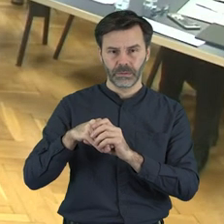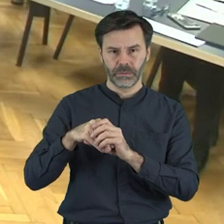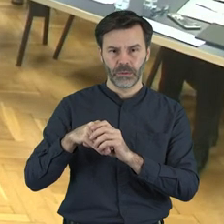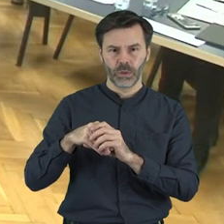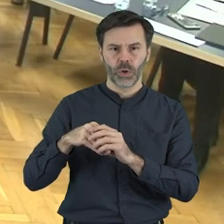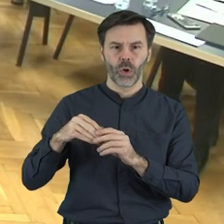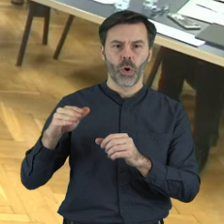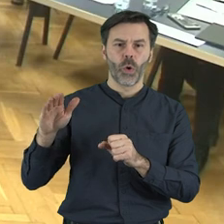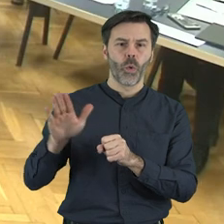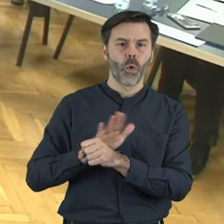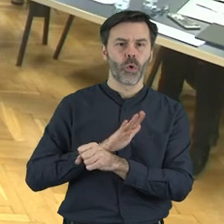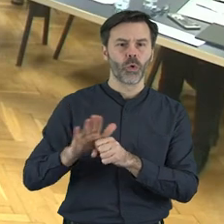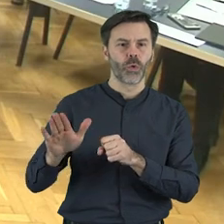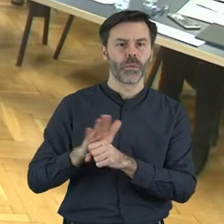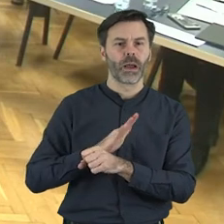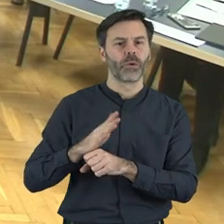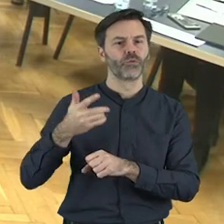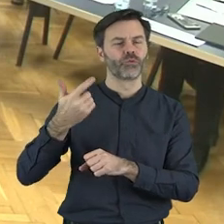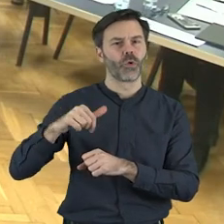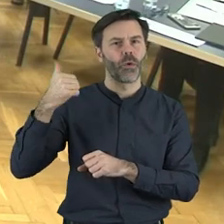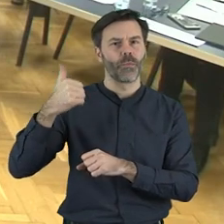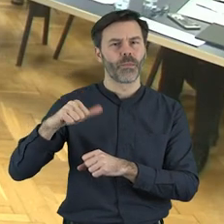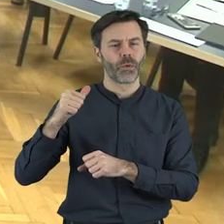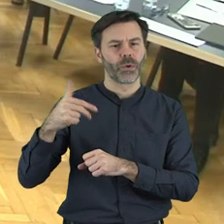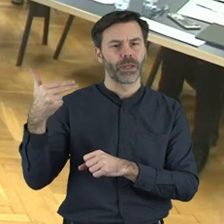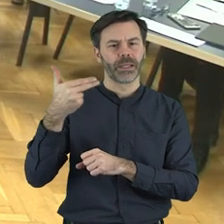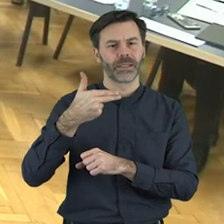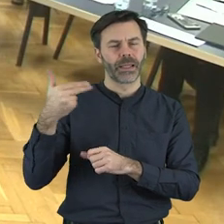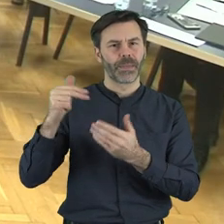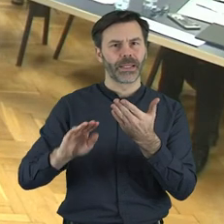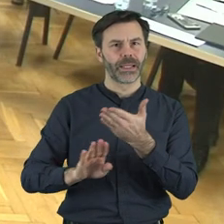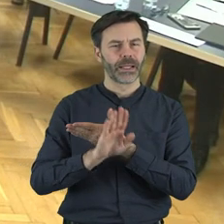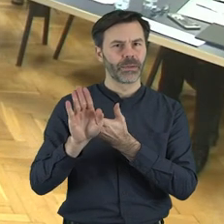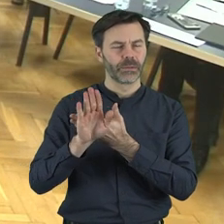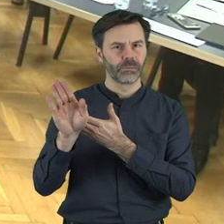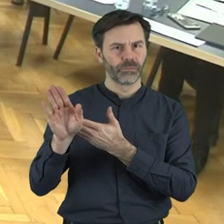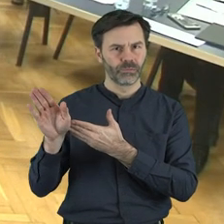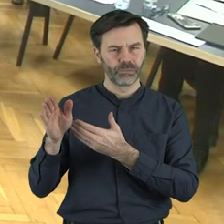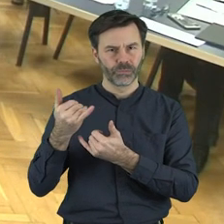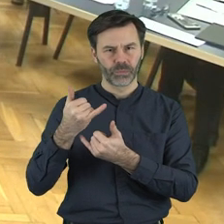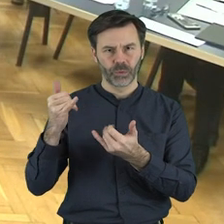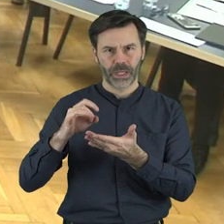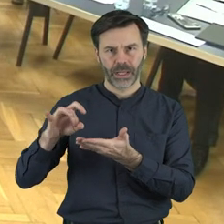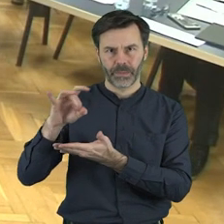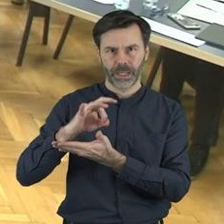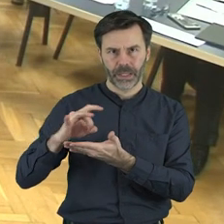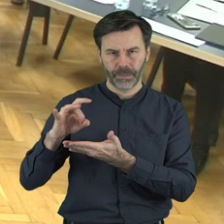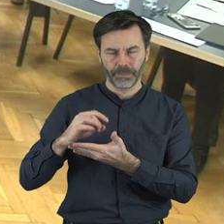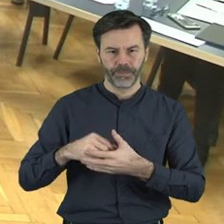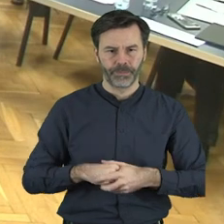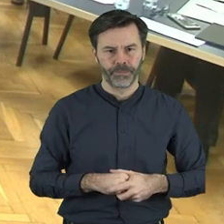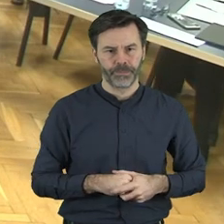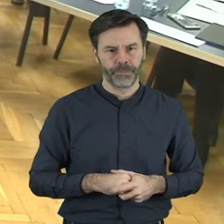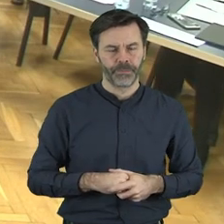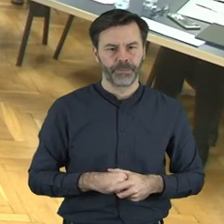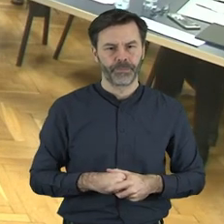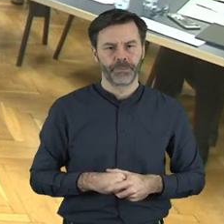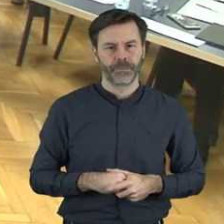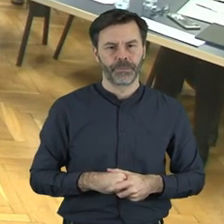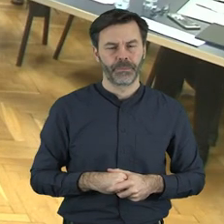reprezentacji poszczególnych sektorów i obszarów poszczególnych gmin. Jak wspomniałem na początku wypowiedzi, w zebraniach założycielskich uczestniczyło niekiedy 10-12